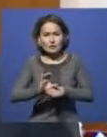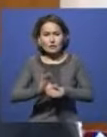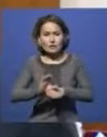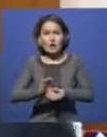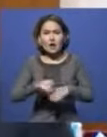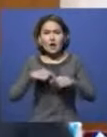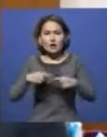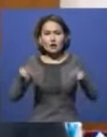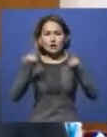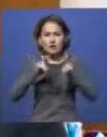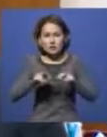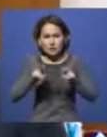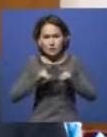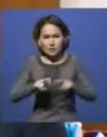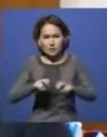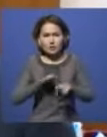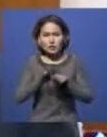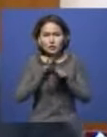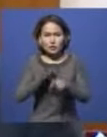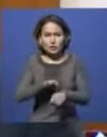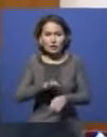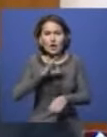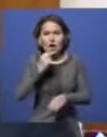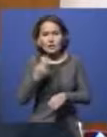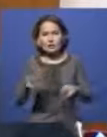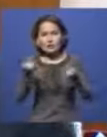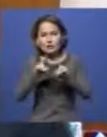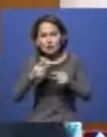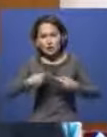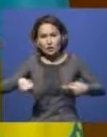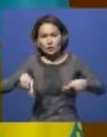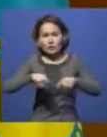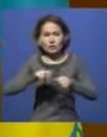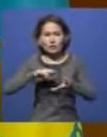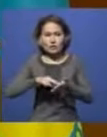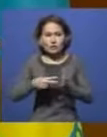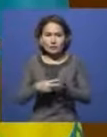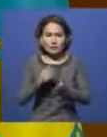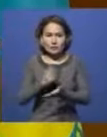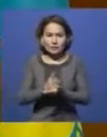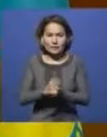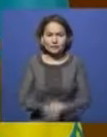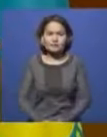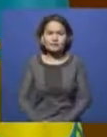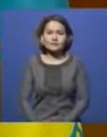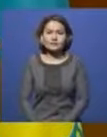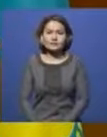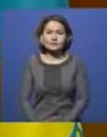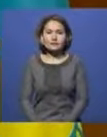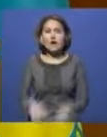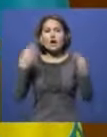зерттеулер ұйымдастыру, сонымен қатар әлеуметтік зерттеулерді ұйымдастыруды жоспарлап отырмыз. Тәуелсіздіктің аз ғана мерзімінде